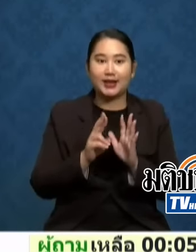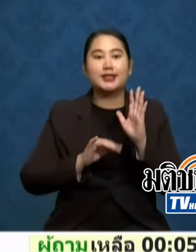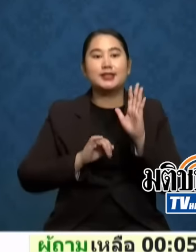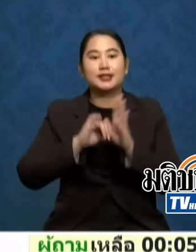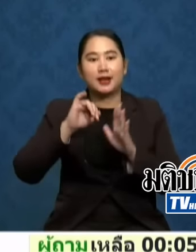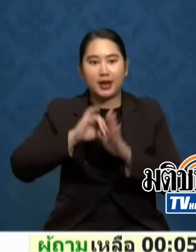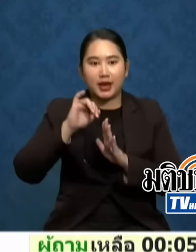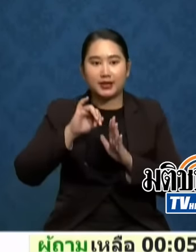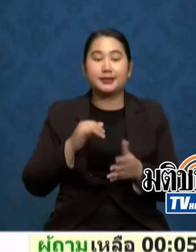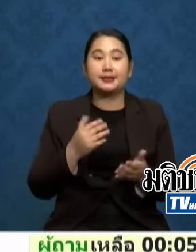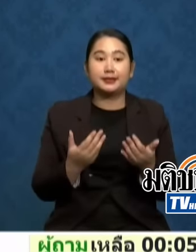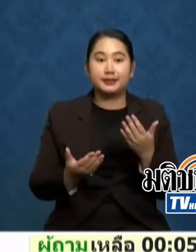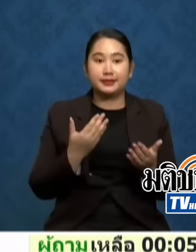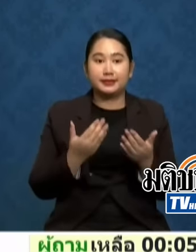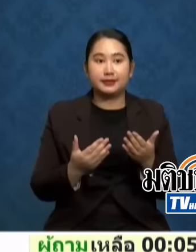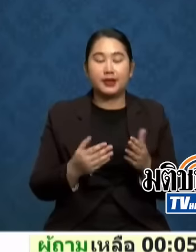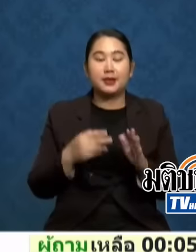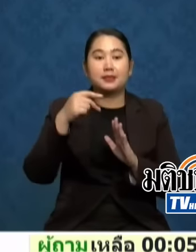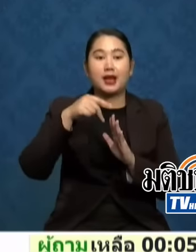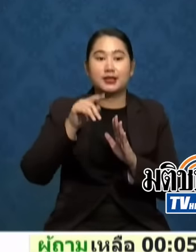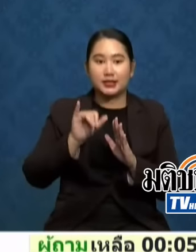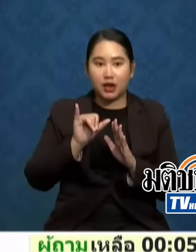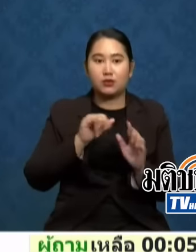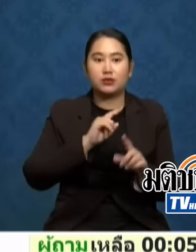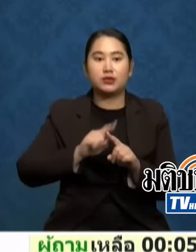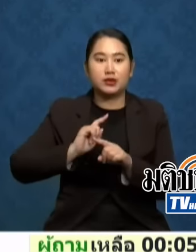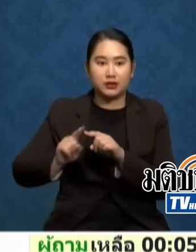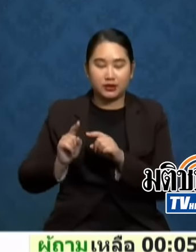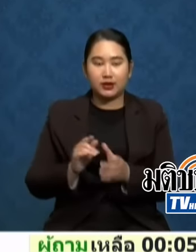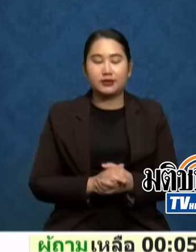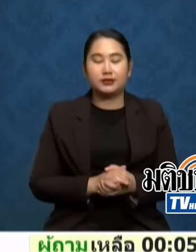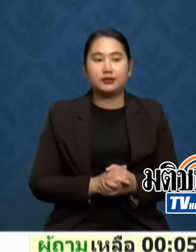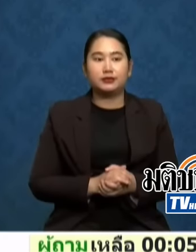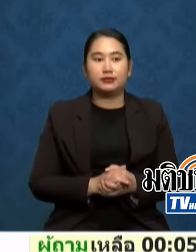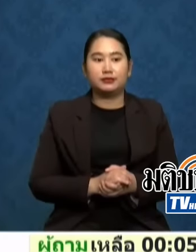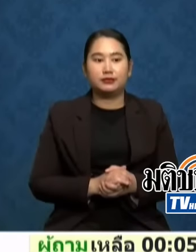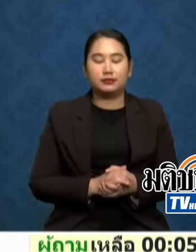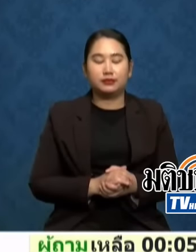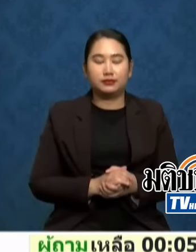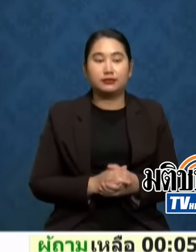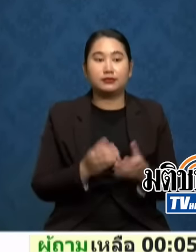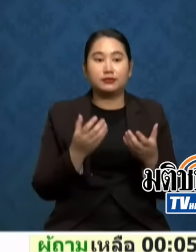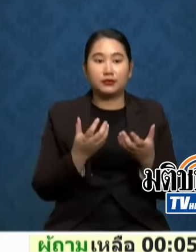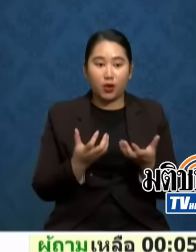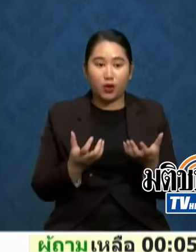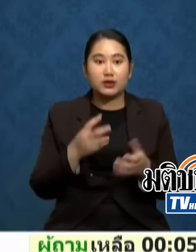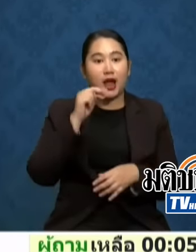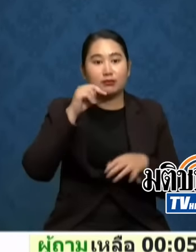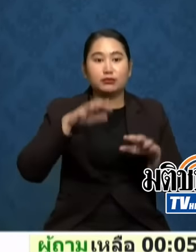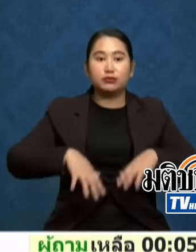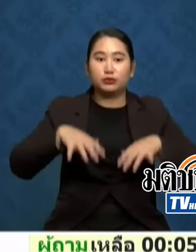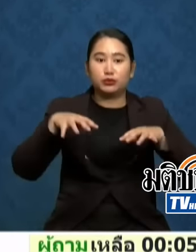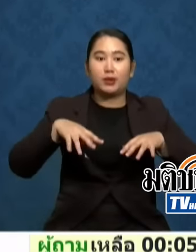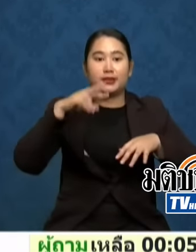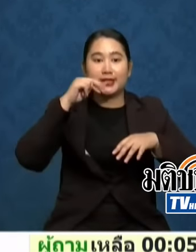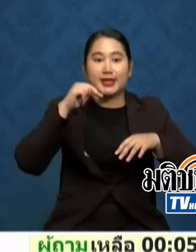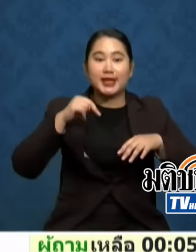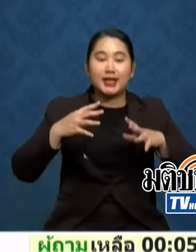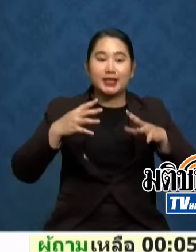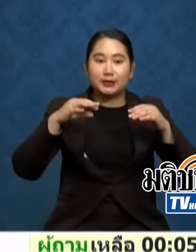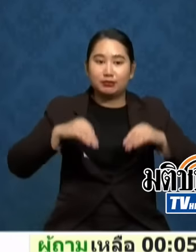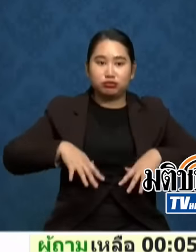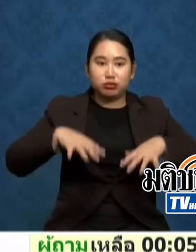ใหม่หรือพะเยาหรือจังหวัดต่างๆที่เกิดเรื่องของน้ำท่วมเรื่องของดินถล่มนะครับสไลด์มาอ